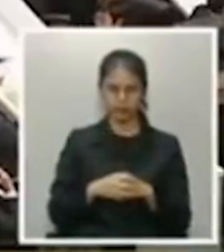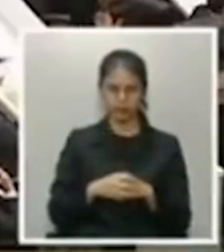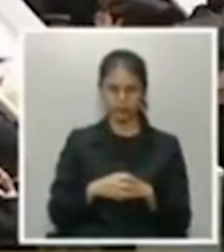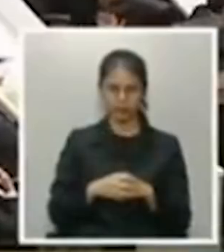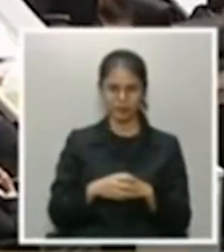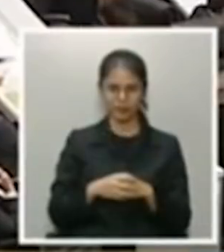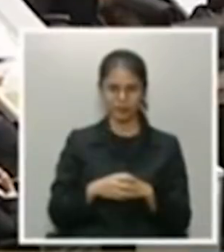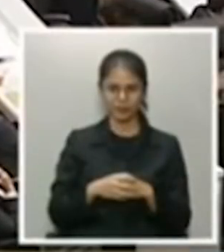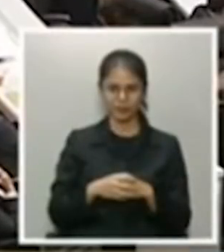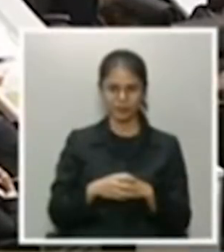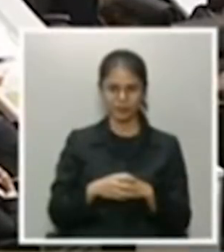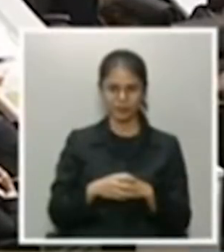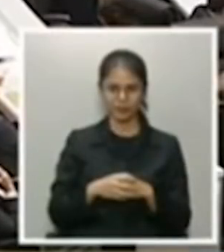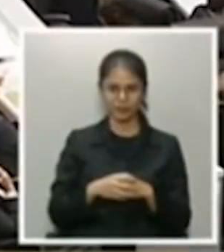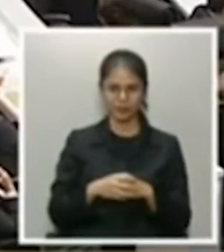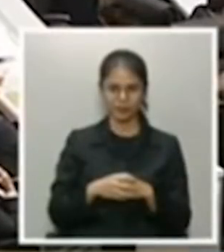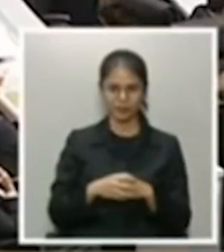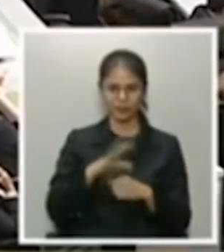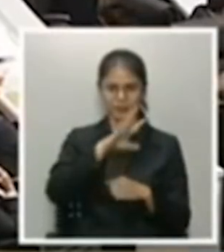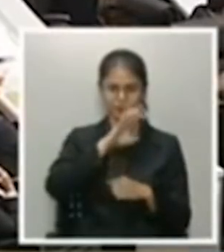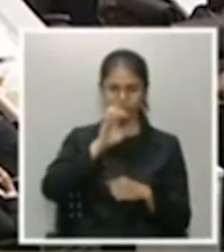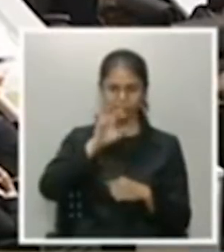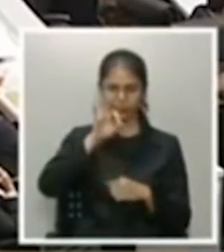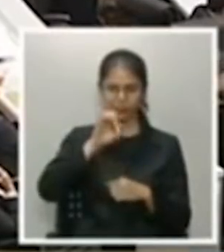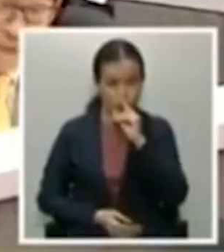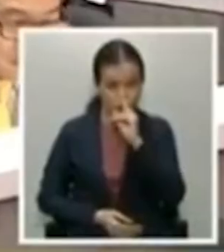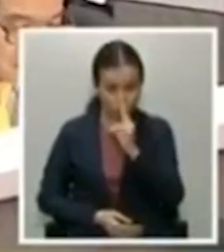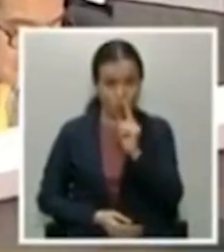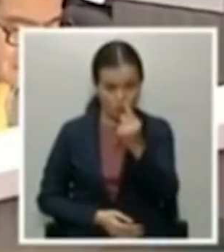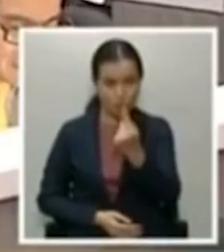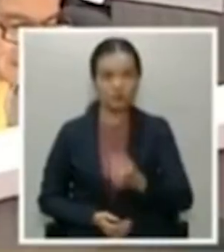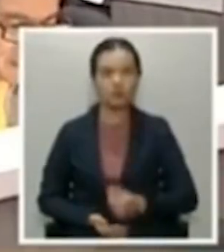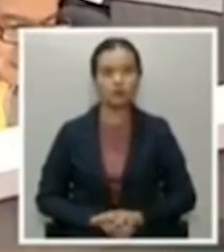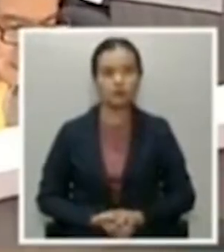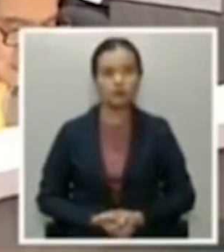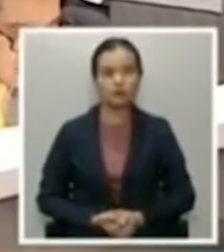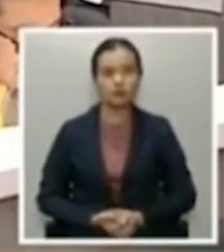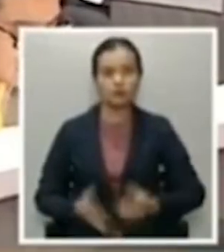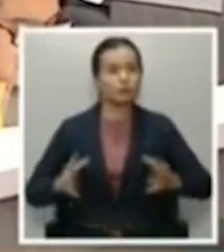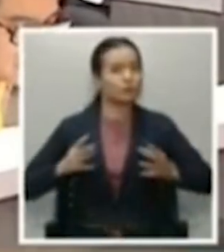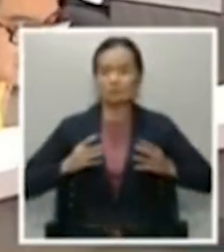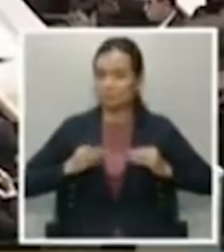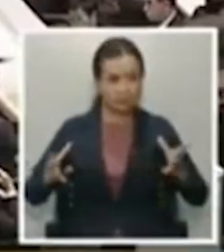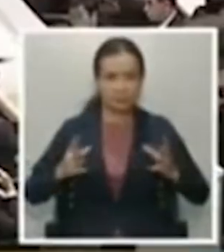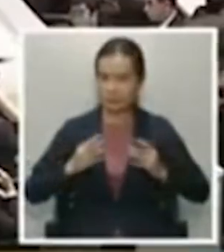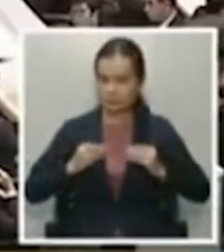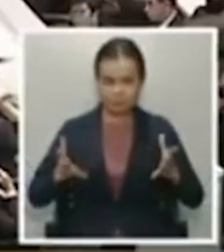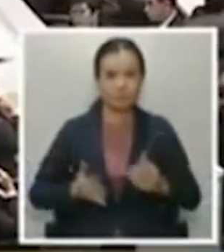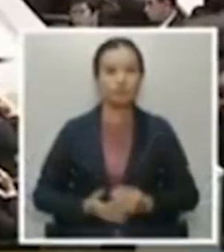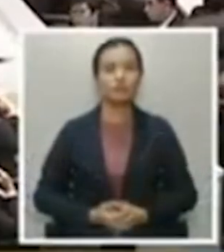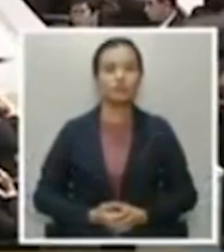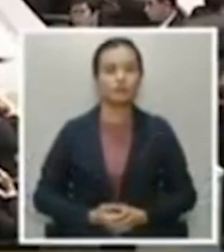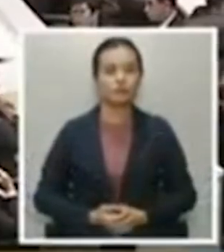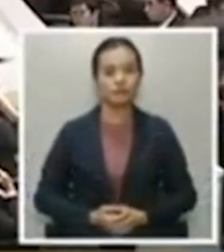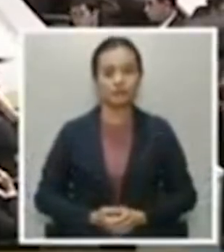บฉลุยไม่ต้องมีกรรมาธิการชำแหละการใช้มาตรา44ที่ลุงตู่3ป.และคณะต้องมาปวด